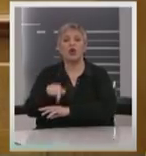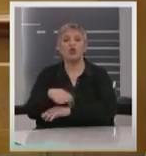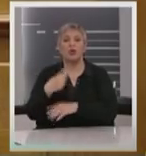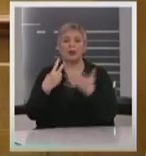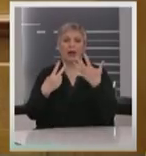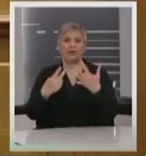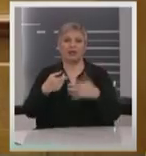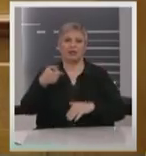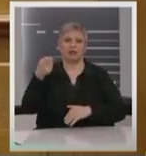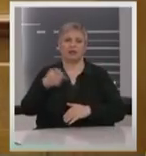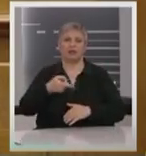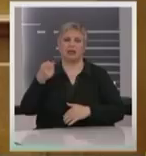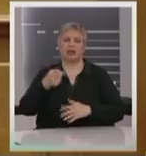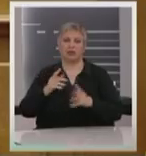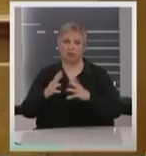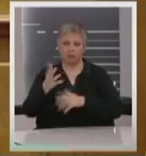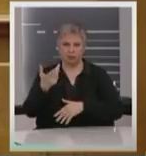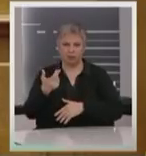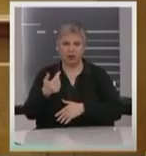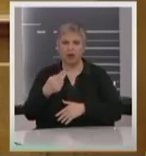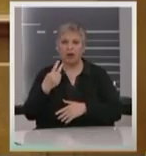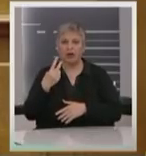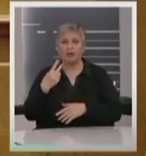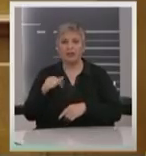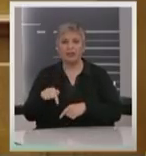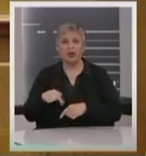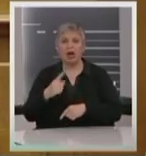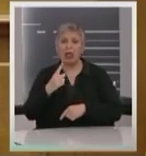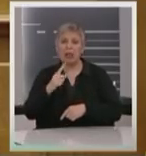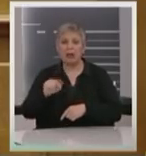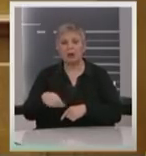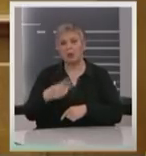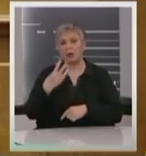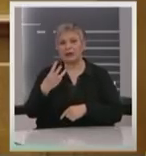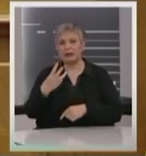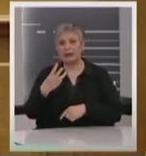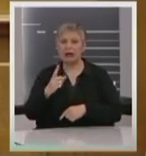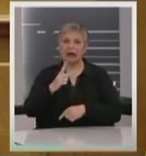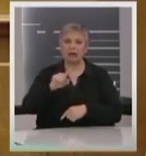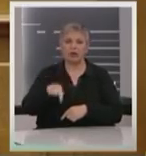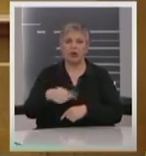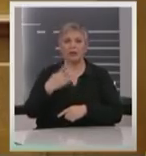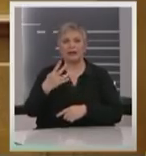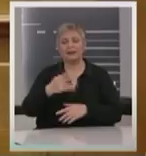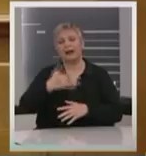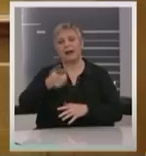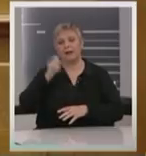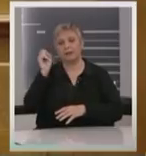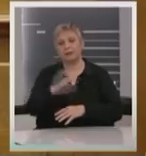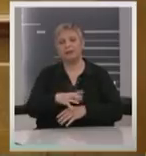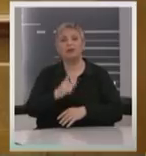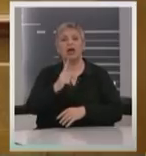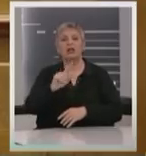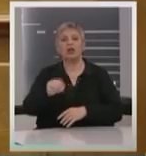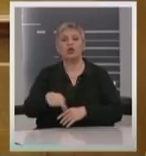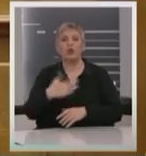2,7%. Αναμένεται να κλείσει στο 1,3%, 1,4%, άντε 1,5% αν έχουμε